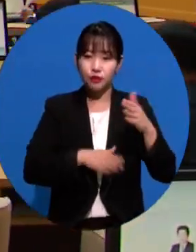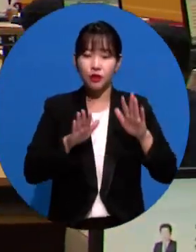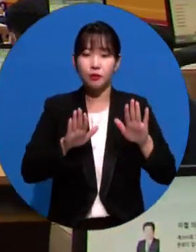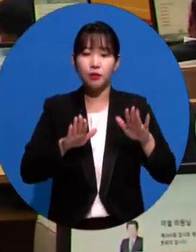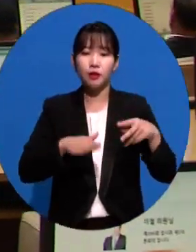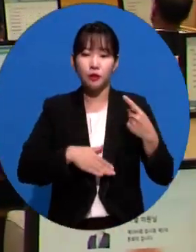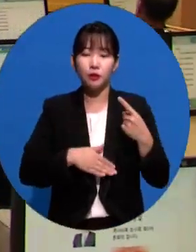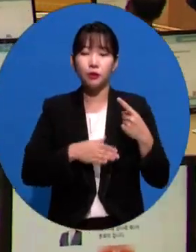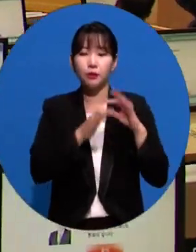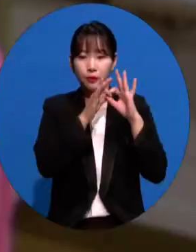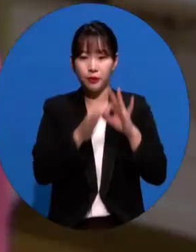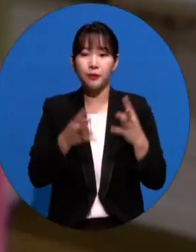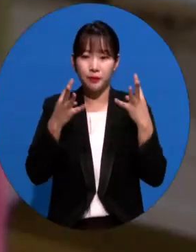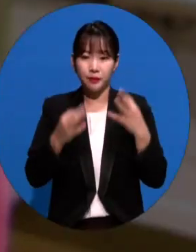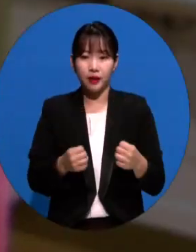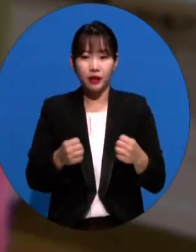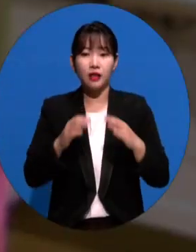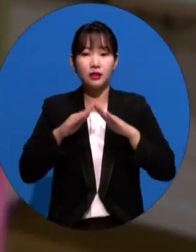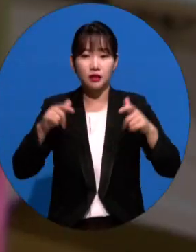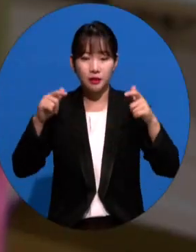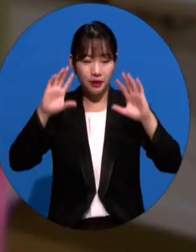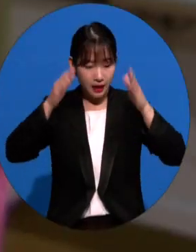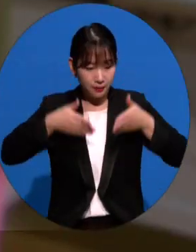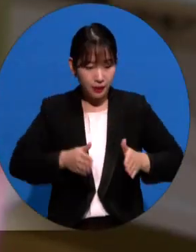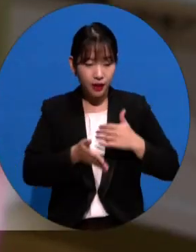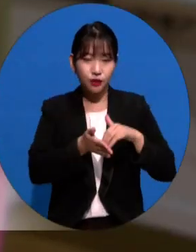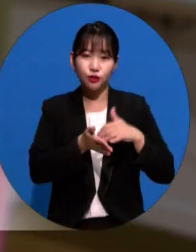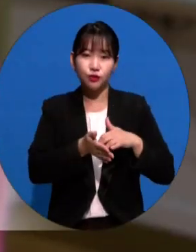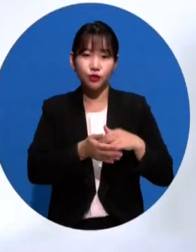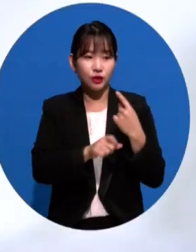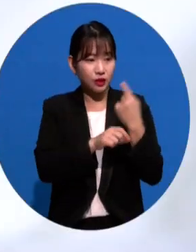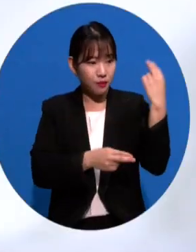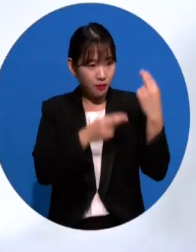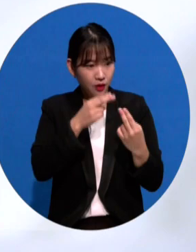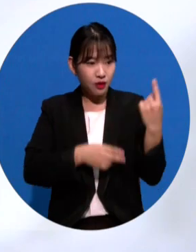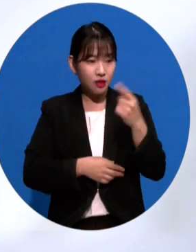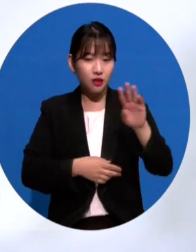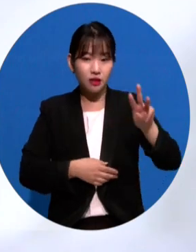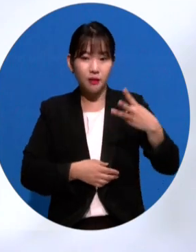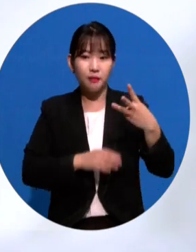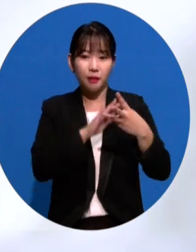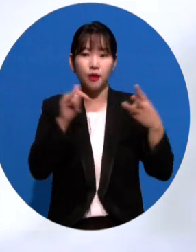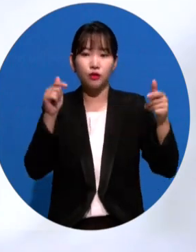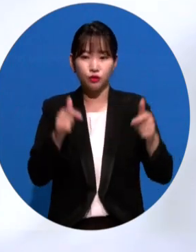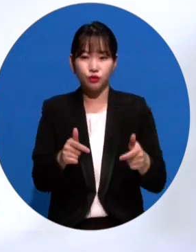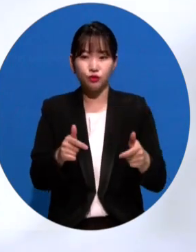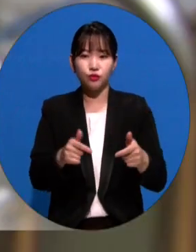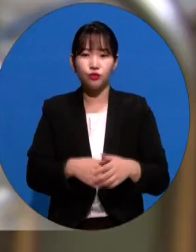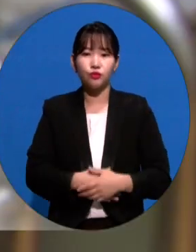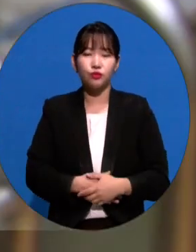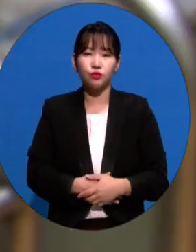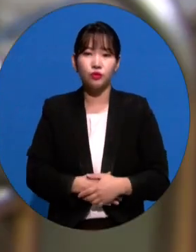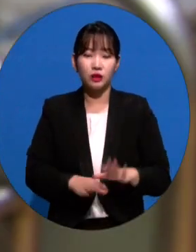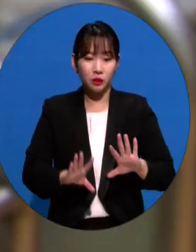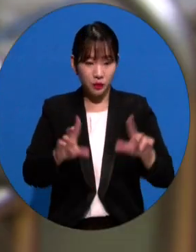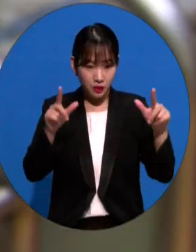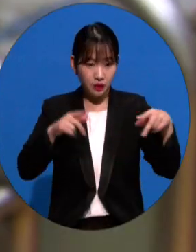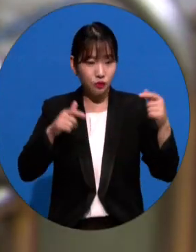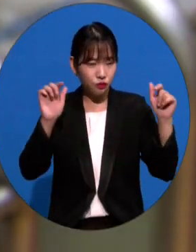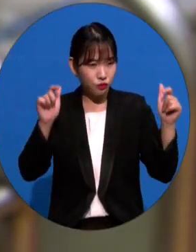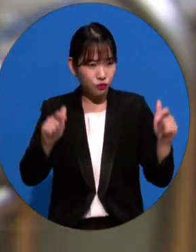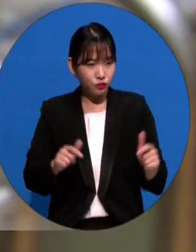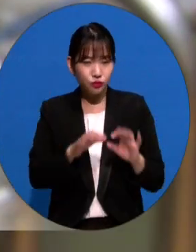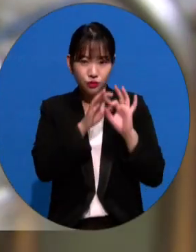이번에도 쏟아졌습니다. 전남 지역 출생아 수는 전년 대비 1,300여 명이 줄었습니다. 올해도